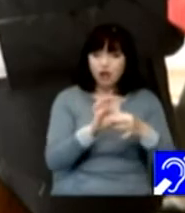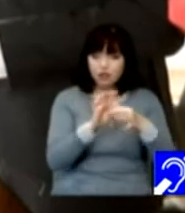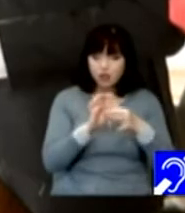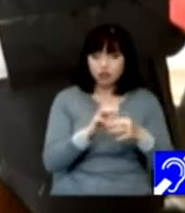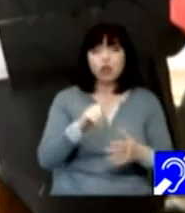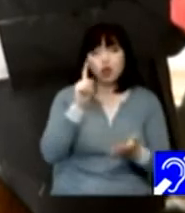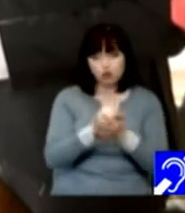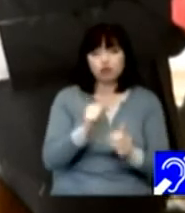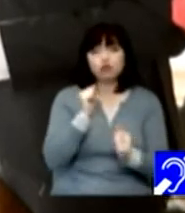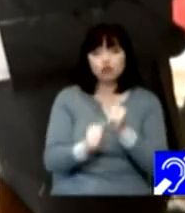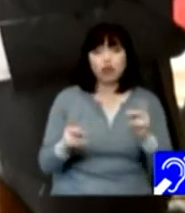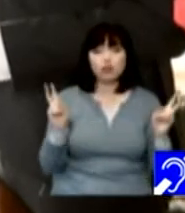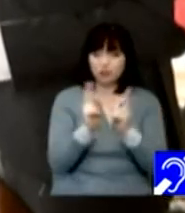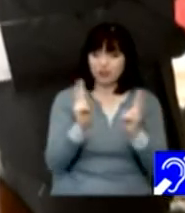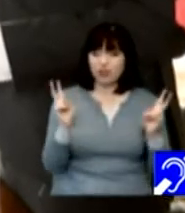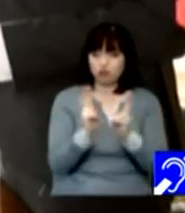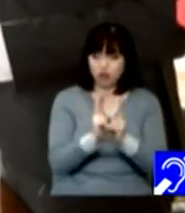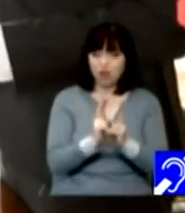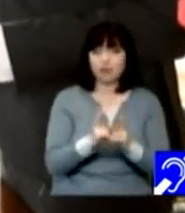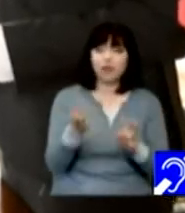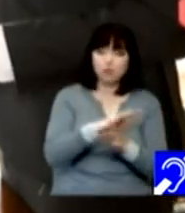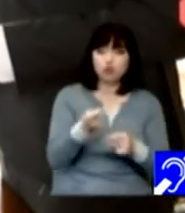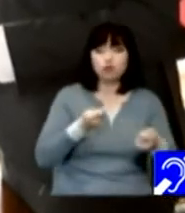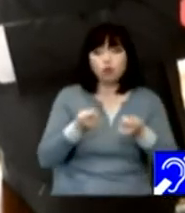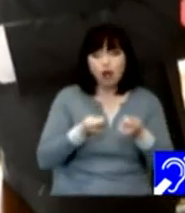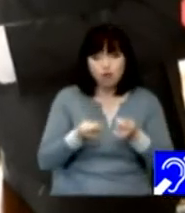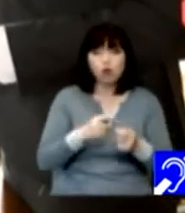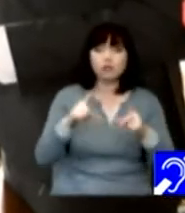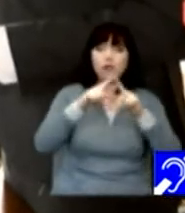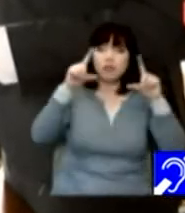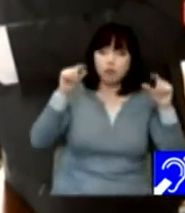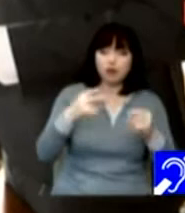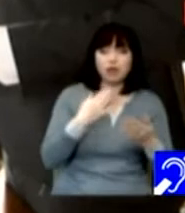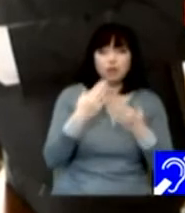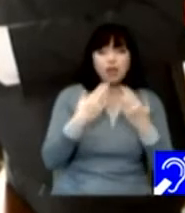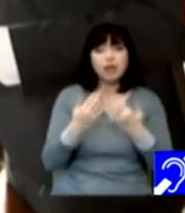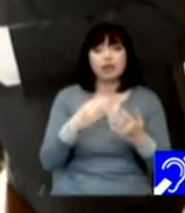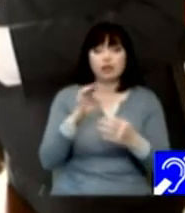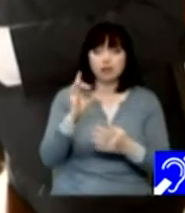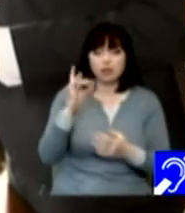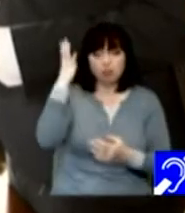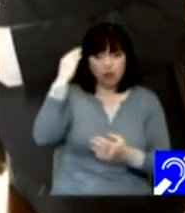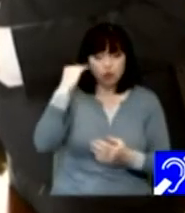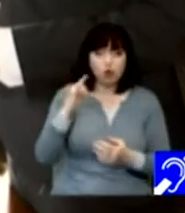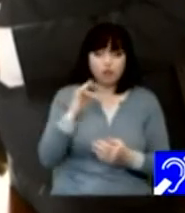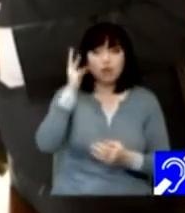de întâlniri desfășurate cu regularitate între conducerile Departamentului pentru Relația cu Republica Moldova și